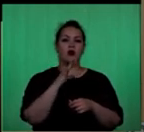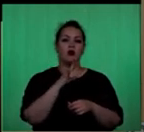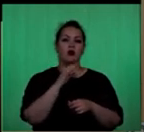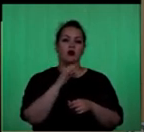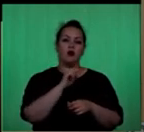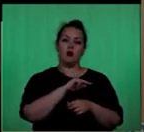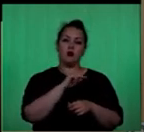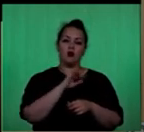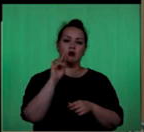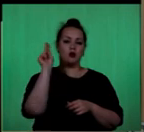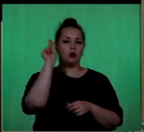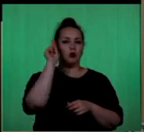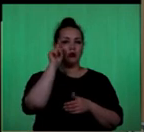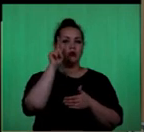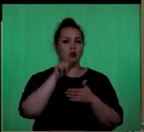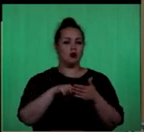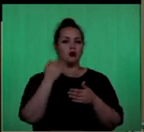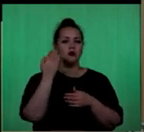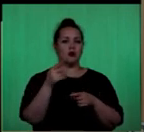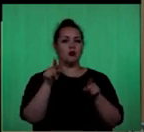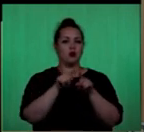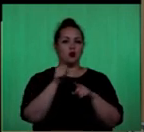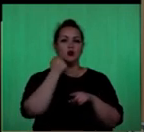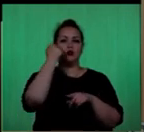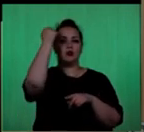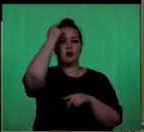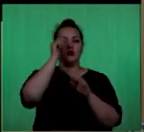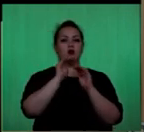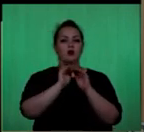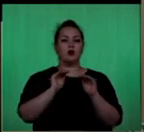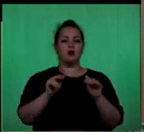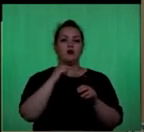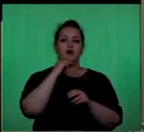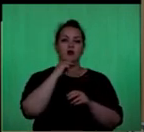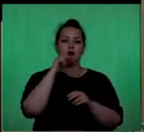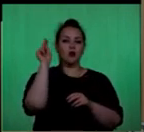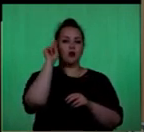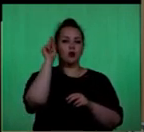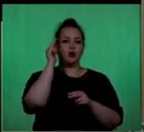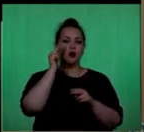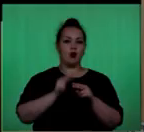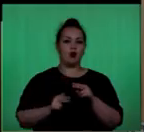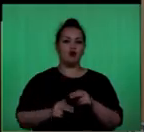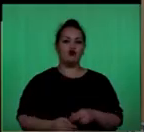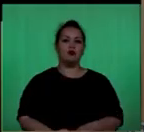надеюсь и вам тоже спасибо ребята за внимание наш урок окончен